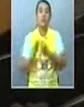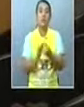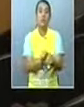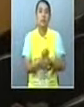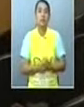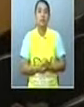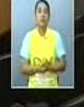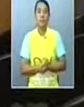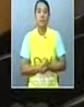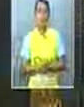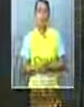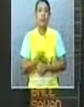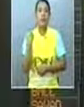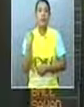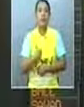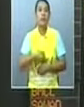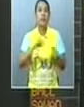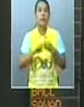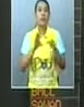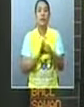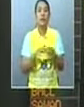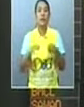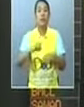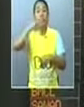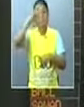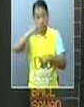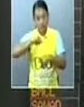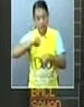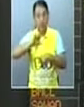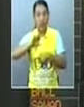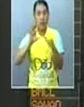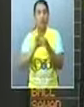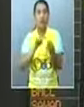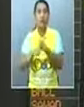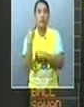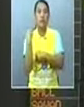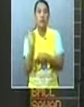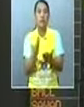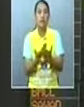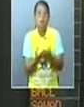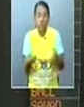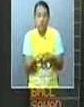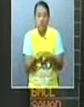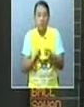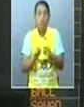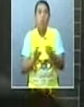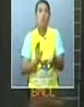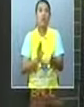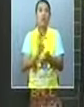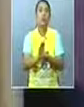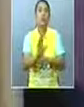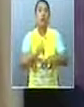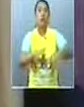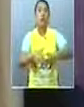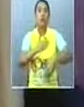ะมีการตั้ง Thailand Future Fund ด้วยซึ่งตรงนี้ก็จะระดมทุนจากประชาชนทั่วไปหรือว่าผู้สนใจในการลงทุนเข้ามาลงทุน